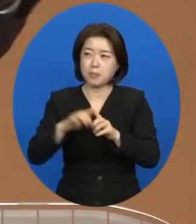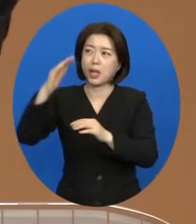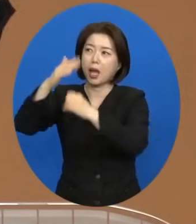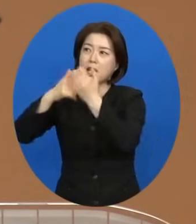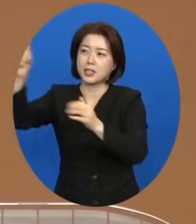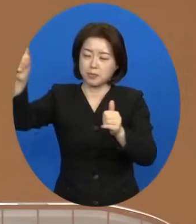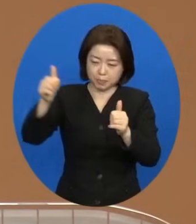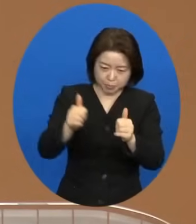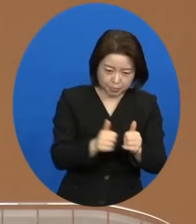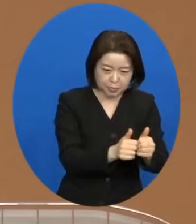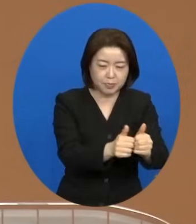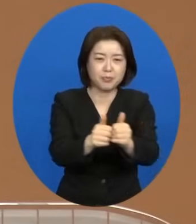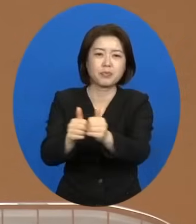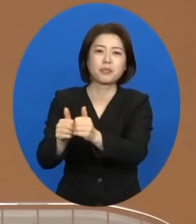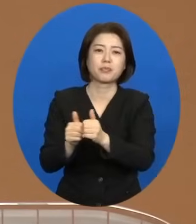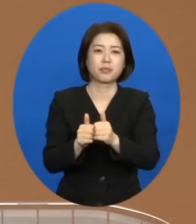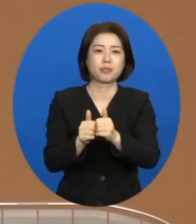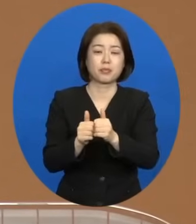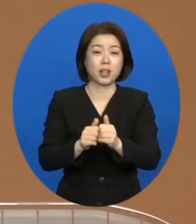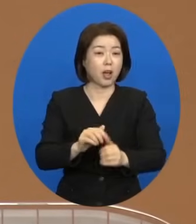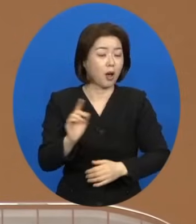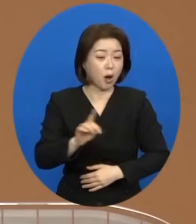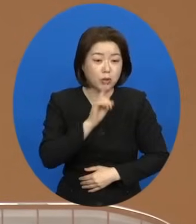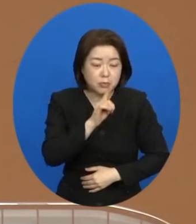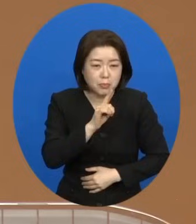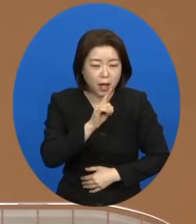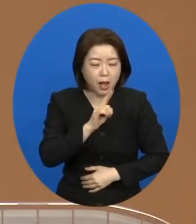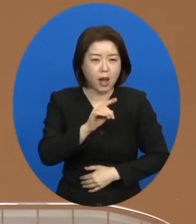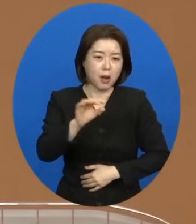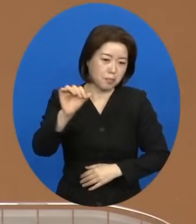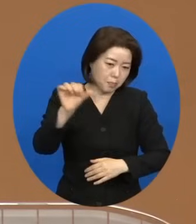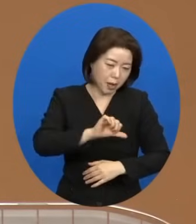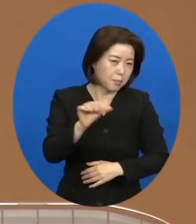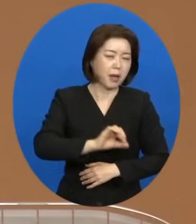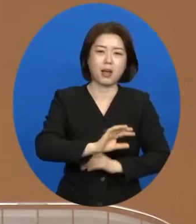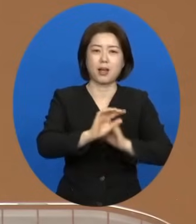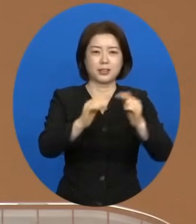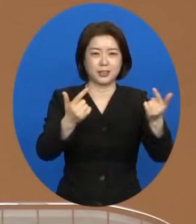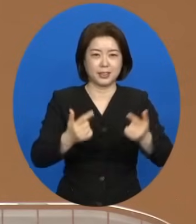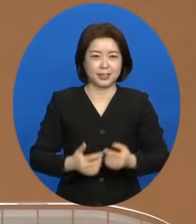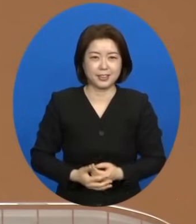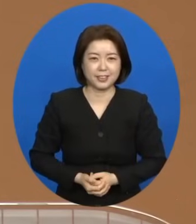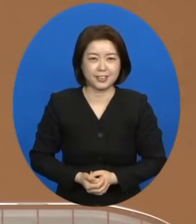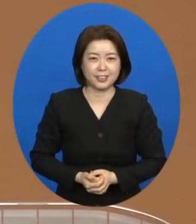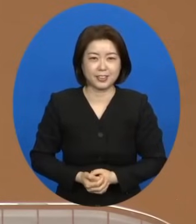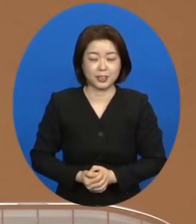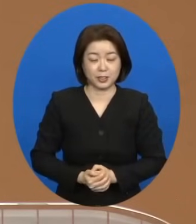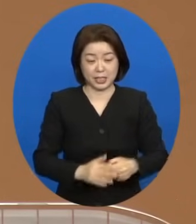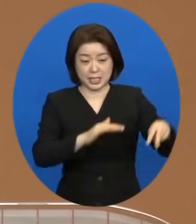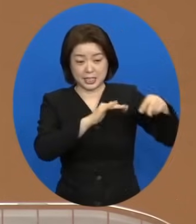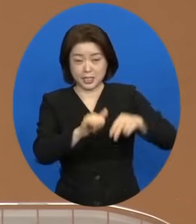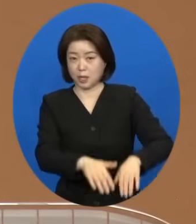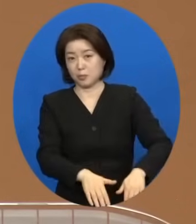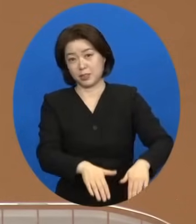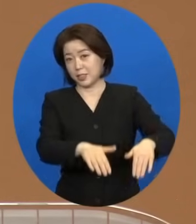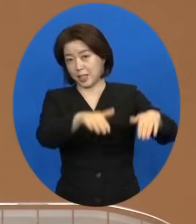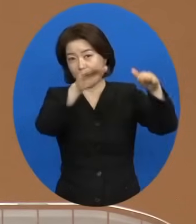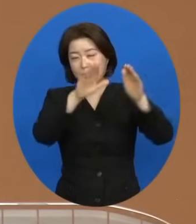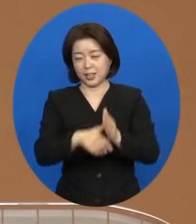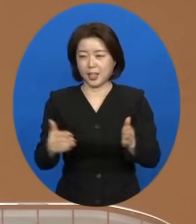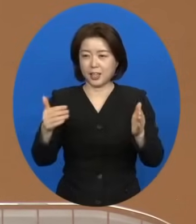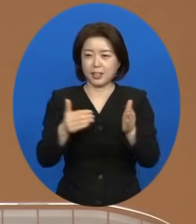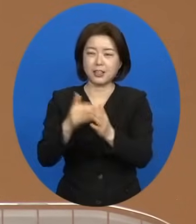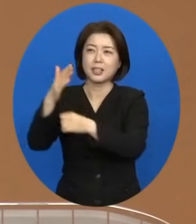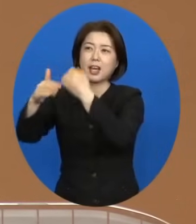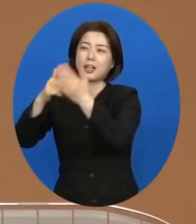문에 어느것 하나 말이 땅에 떨어지지 않았던 것입니다 하나님은 사무엘이 그렇게 잘할 때까지 기다리셨다는